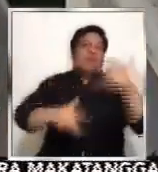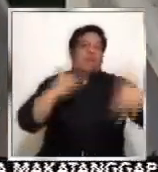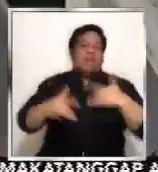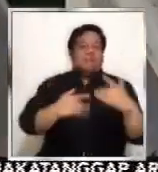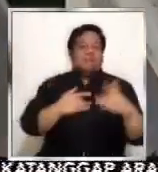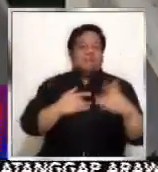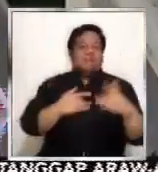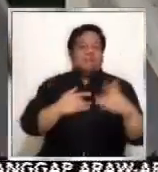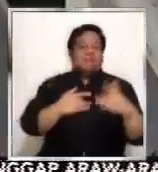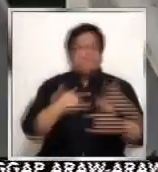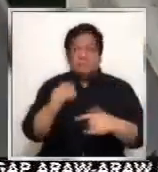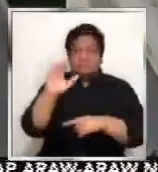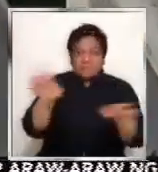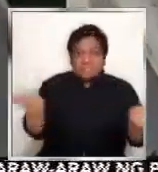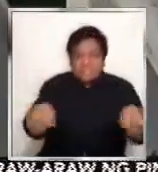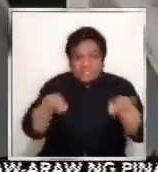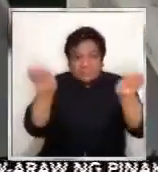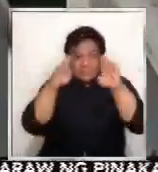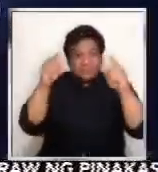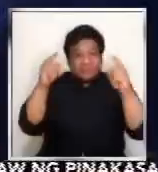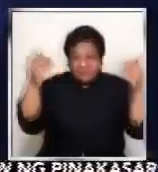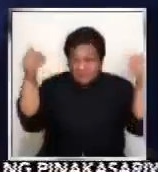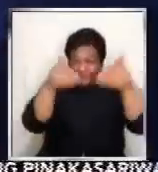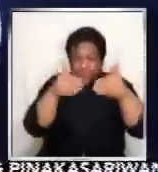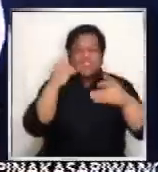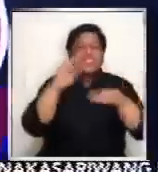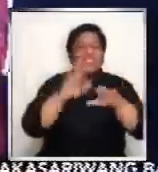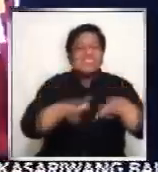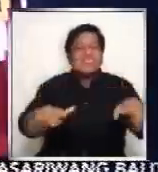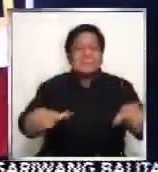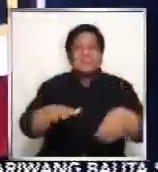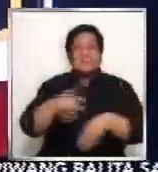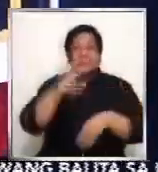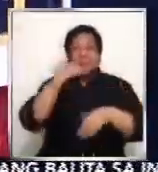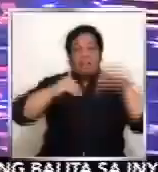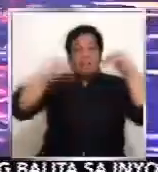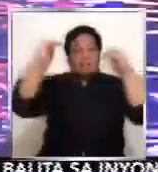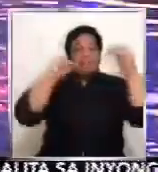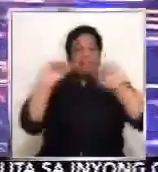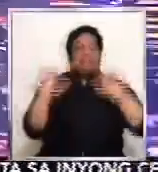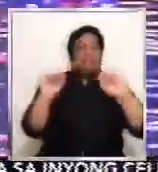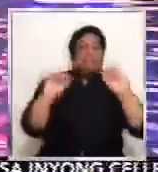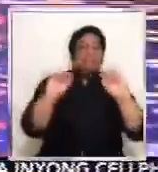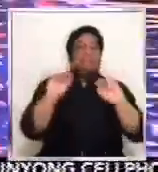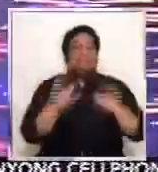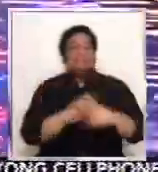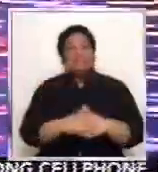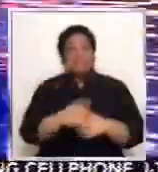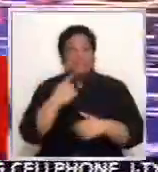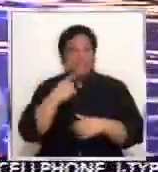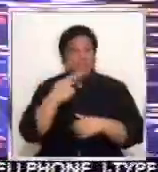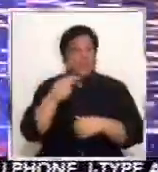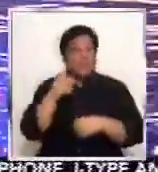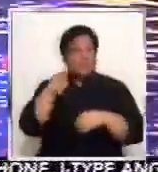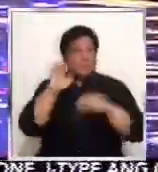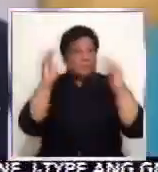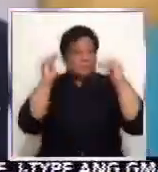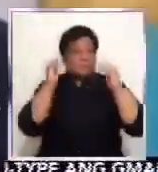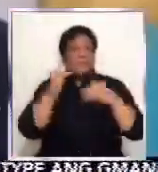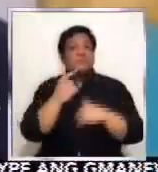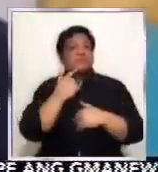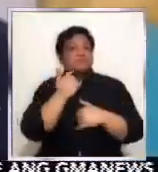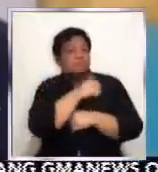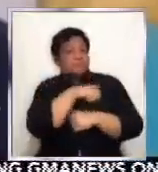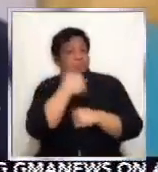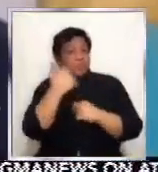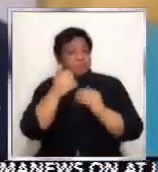sa mga bata, wala na sa mga matatanda. And speaking of hope, ayon sa pinakahuling pag-aaral ng mga eksperto,